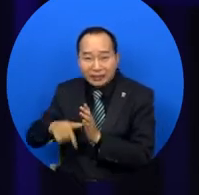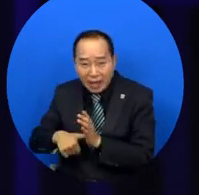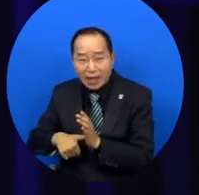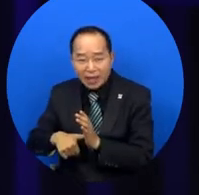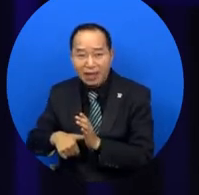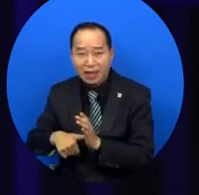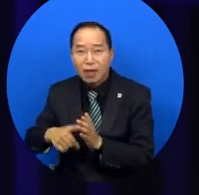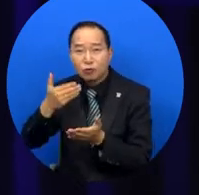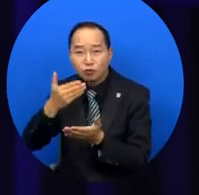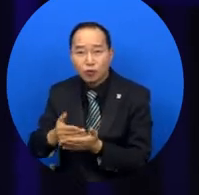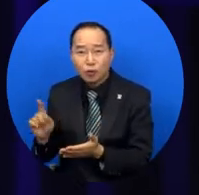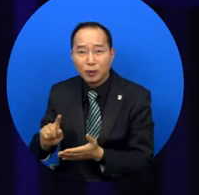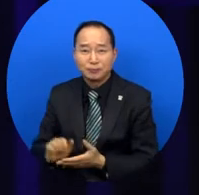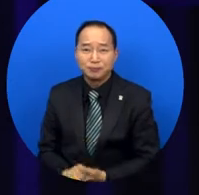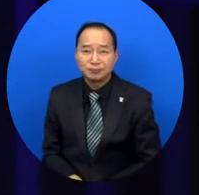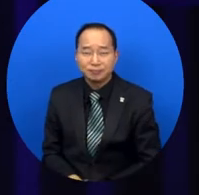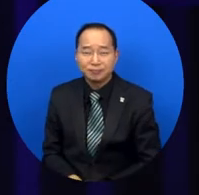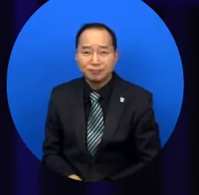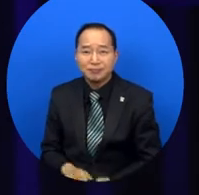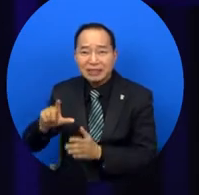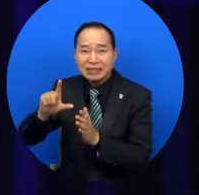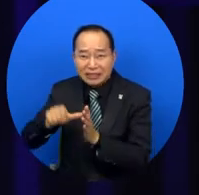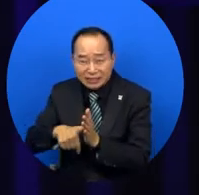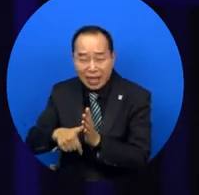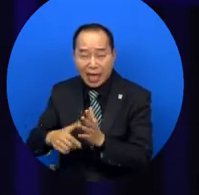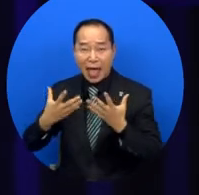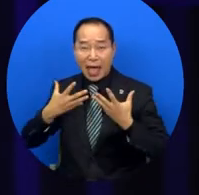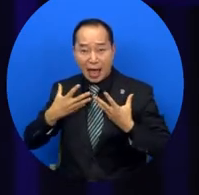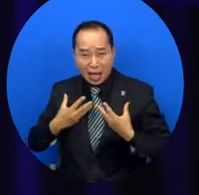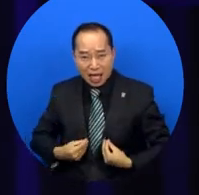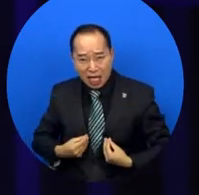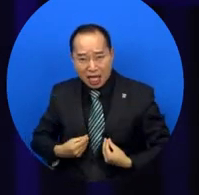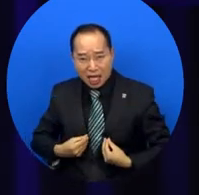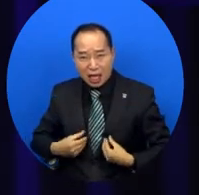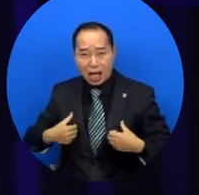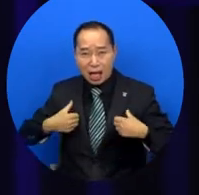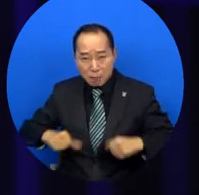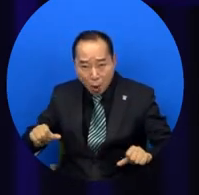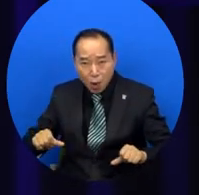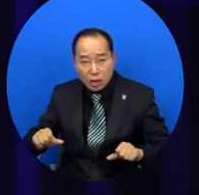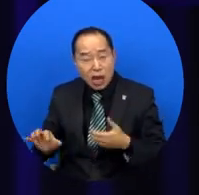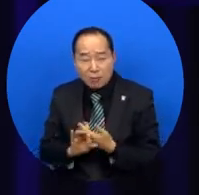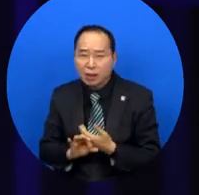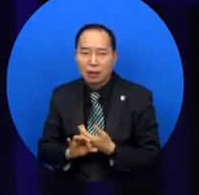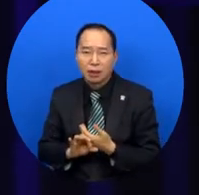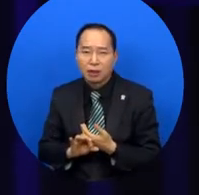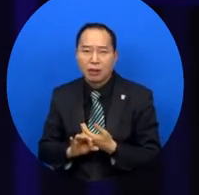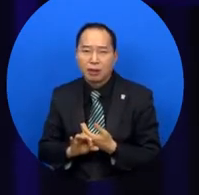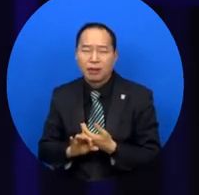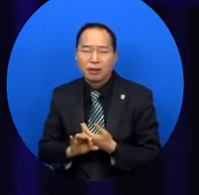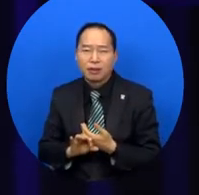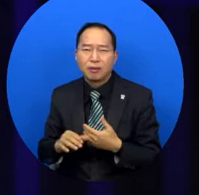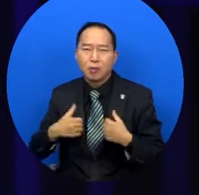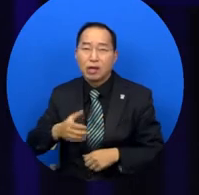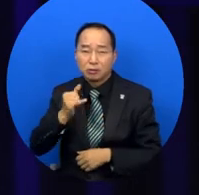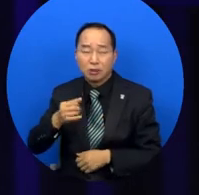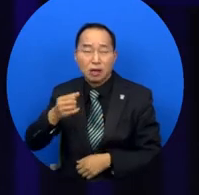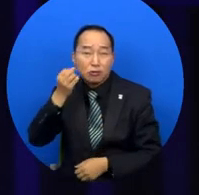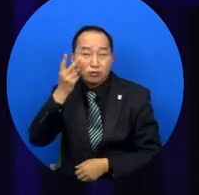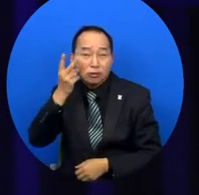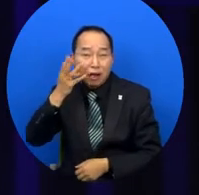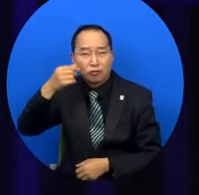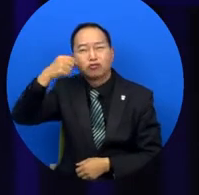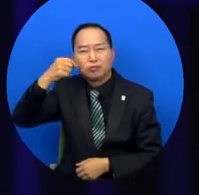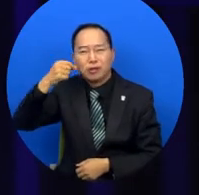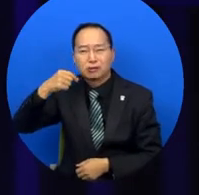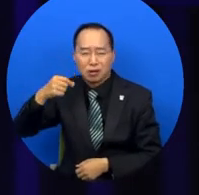모양이니 그랬는데 이제 그때 또 중요한 게 있어요. 이게 똑같아. 그때 주저앉아버리면 포기하는 거예요. 나 포기했을 수도 있죠. 이제